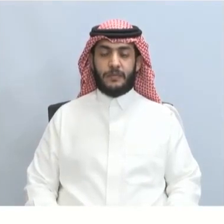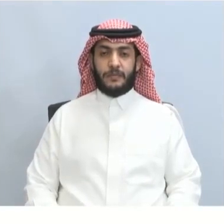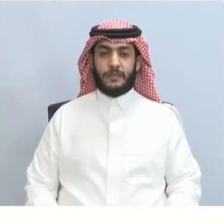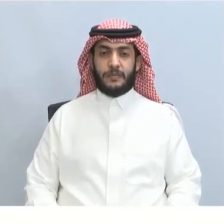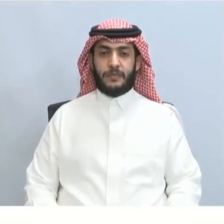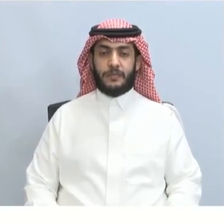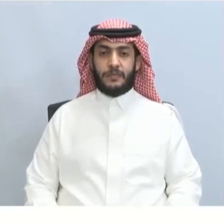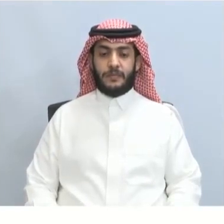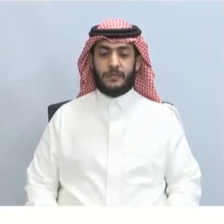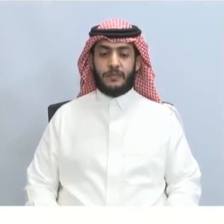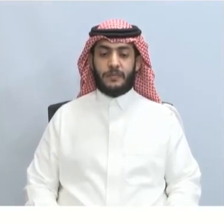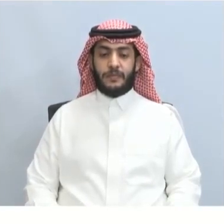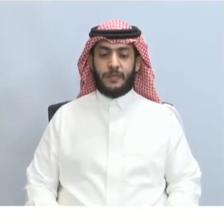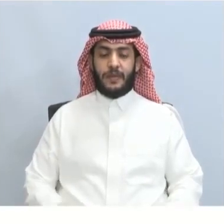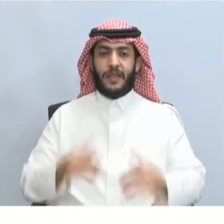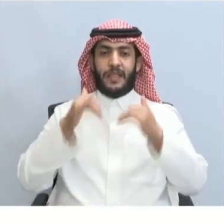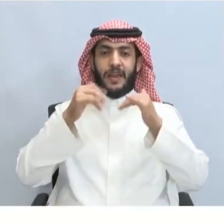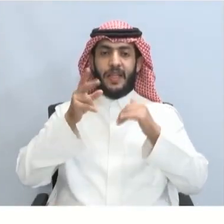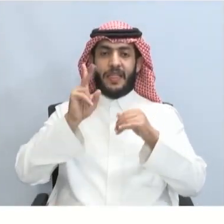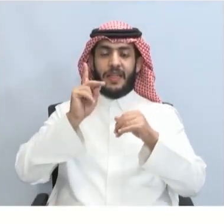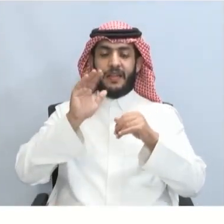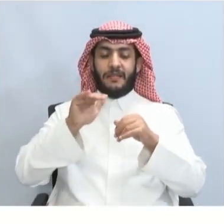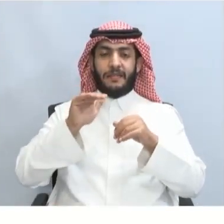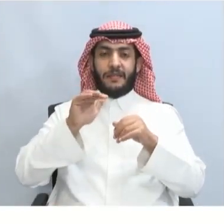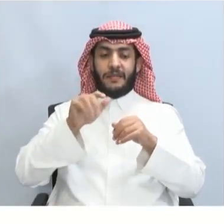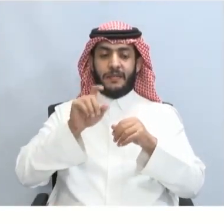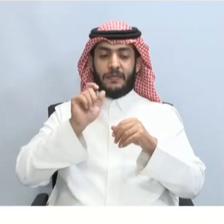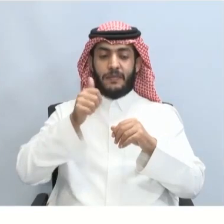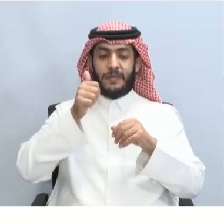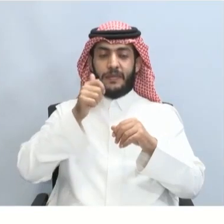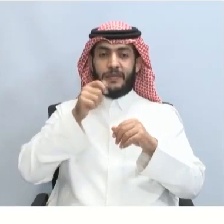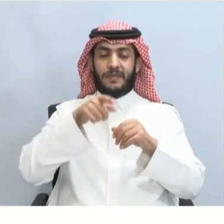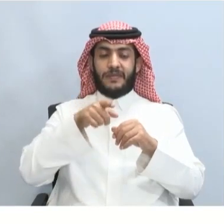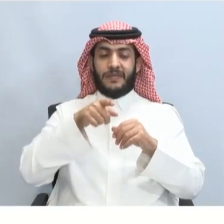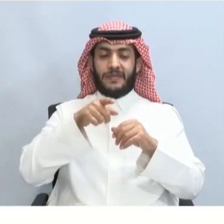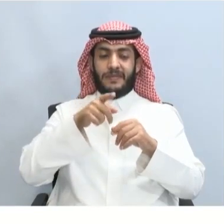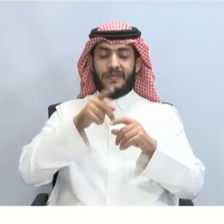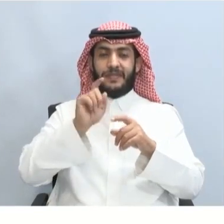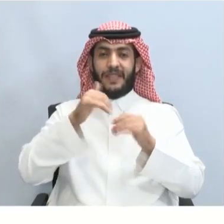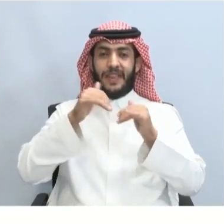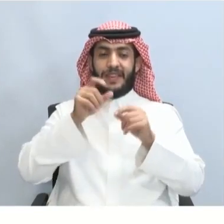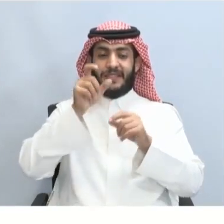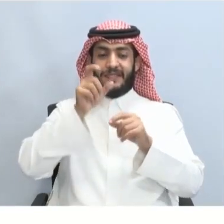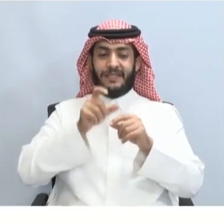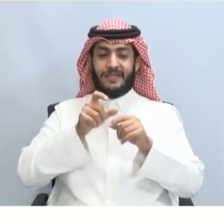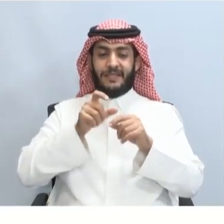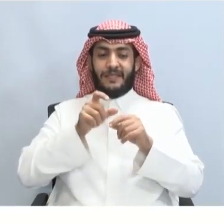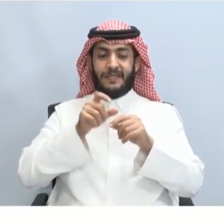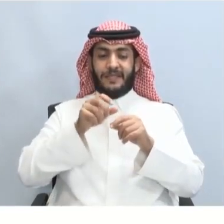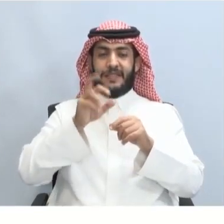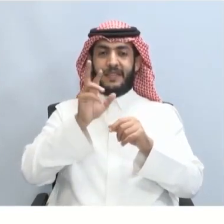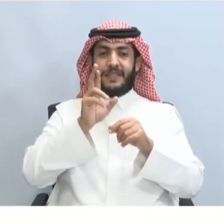النتيجه لدينا طريقه اخرى وهي نقوم بالنقر على هذه الاداه اللي هي